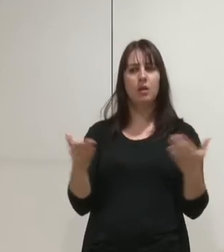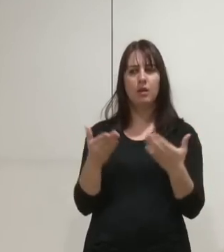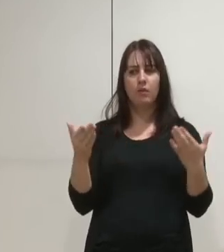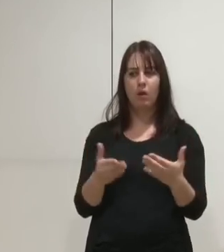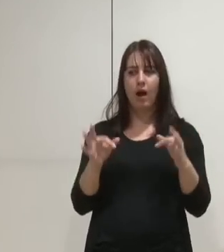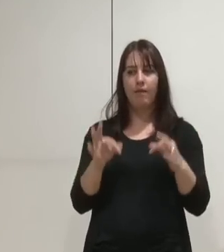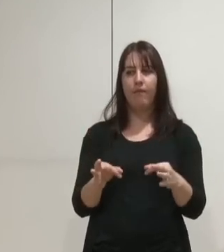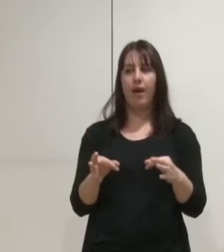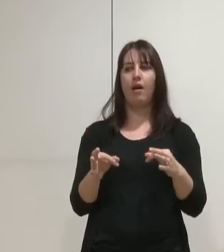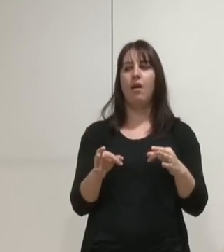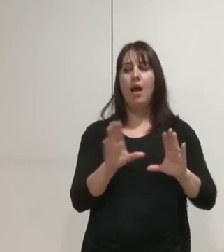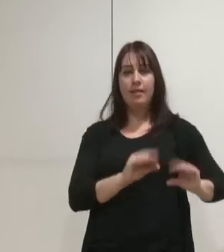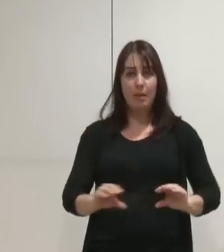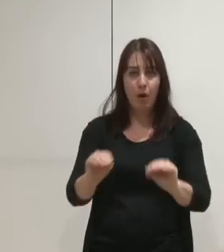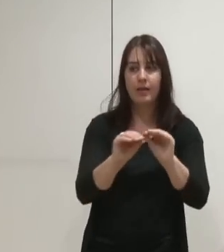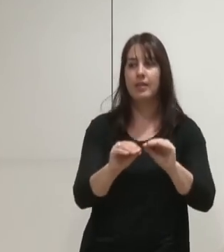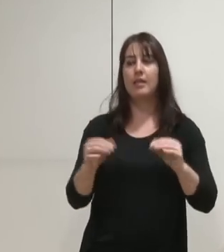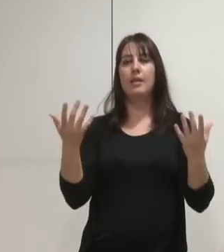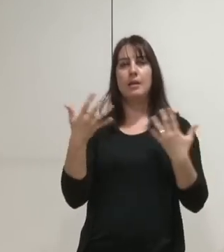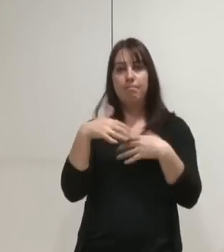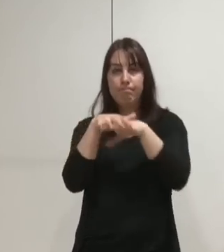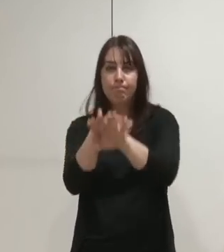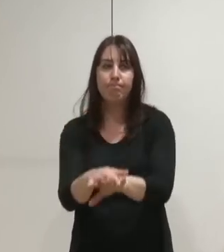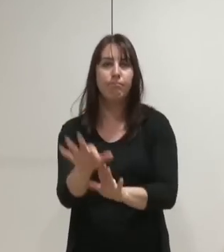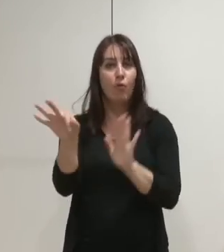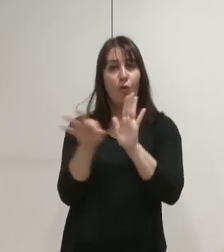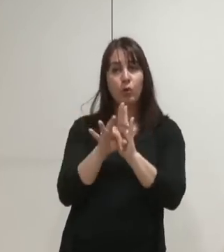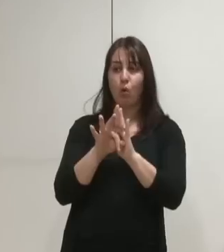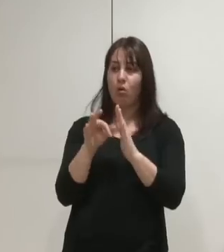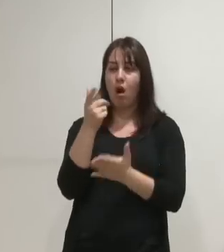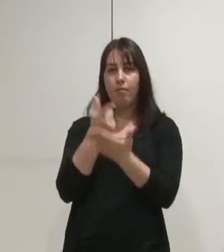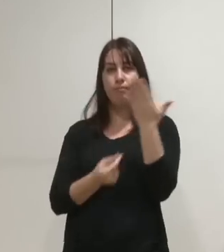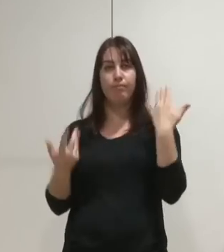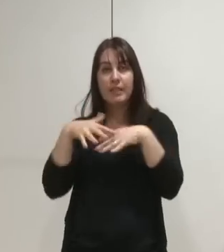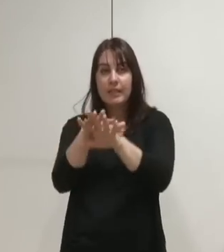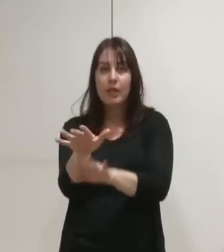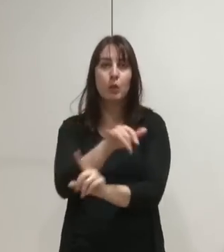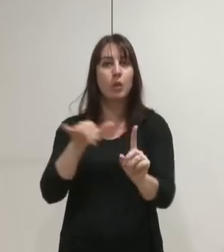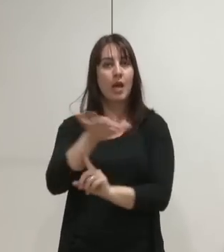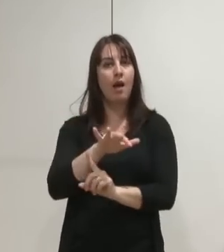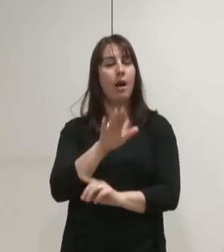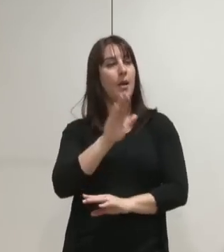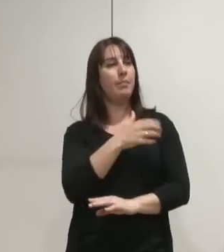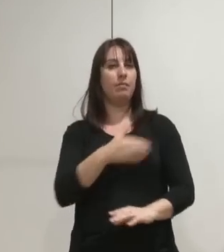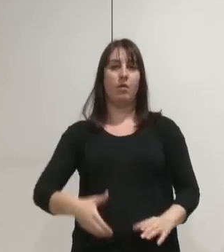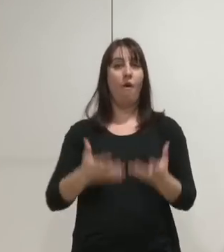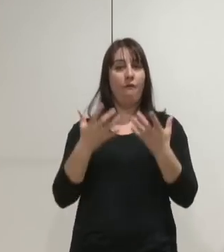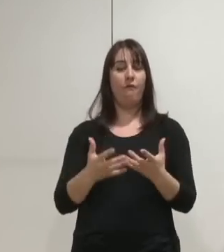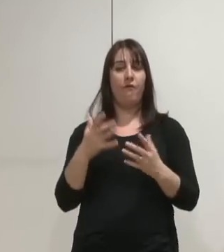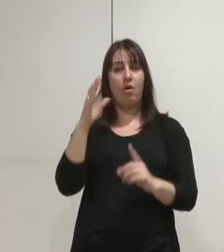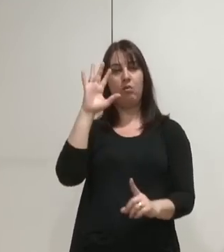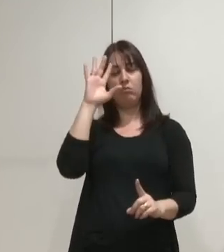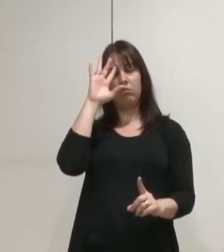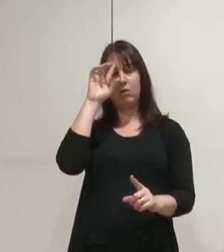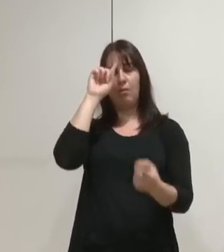démographiques la mixité des fonctions la mixité on est bien pour notre municipalité dans l'objectif d'atteindre 25 % de